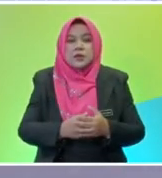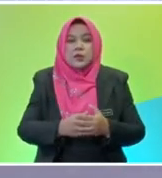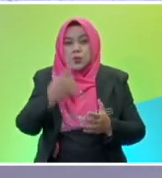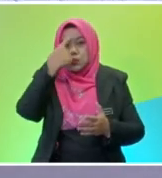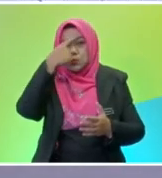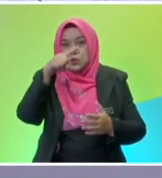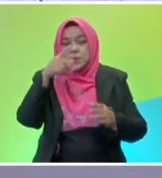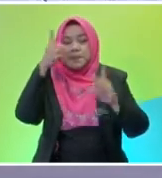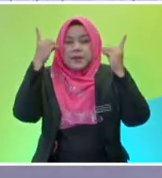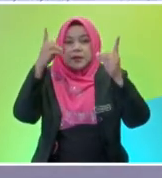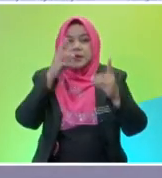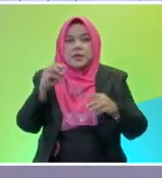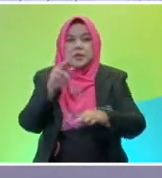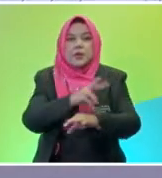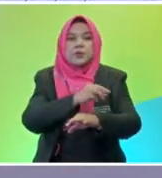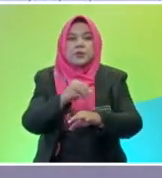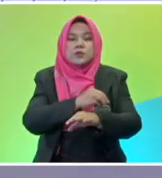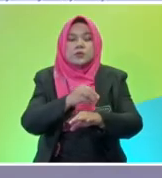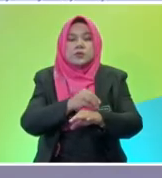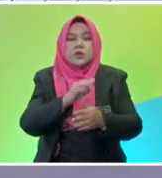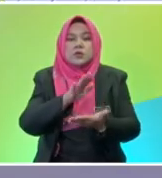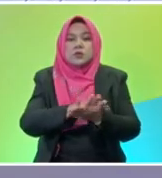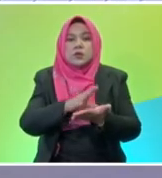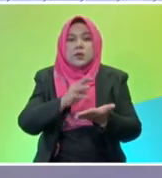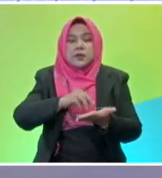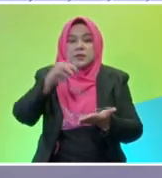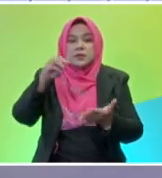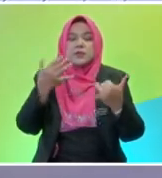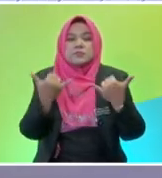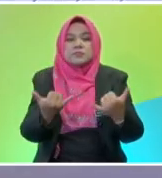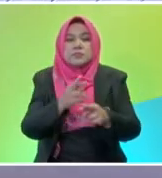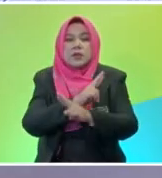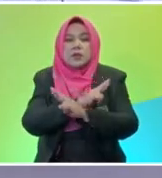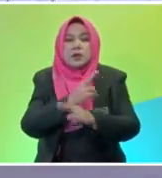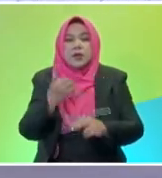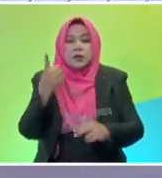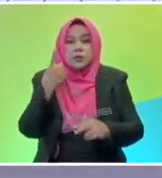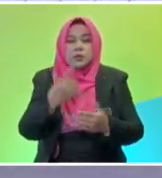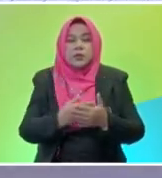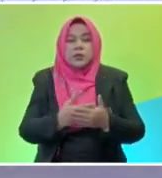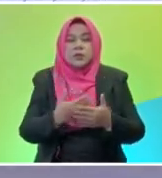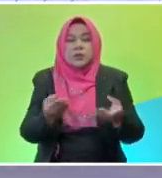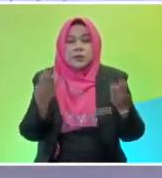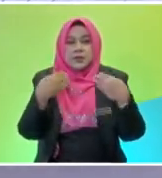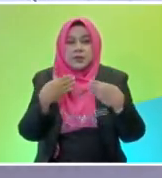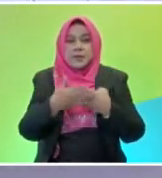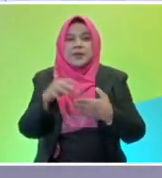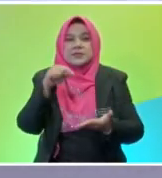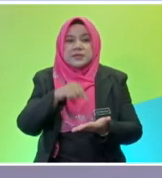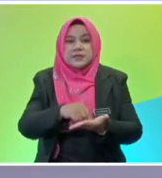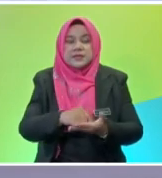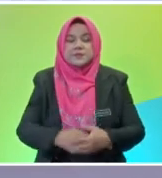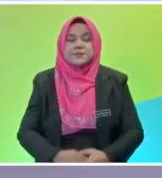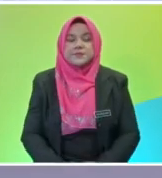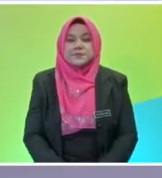mata pelajaran dan pendidikan untuk murid-murid yang menemani kita kebencian berat segitiga siku kita akan kembali seperti ini jangan teman-teman ya hanya di TV